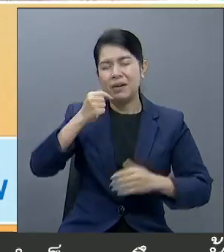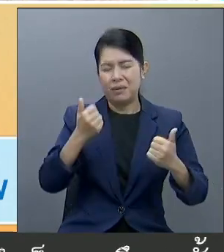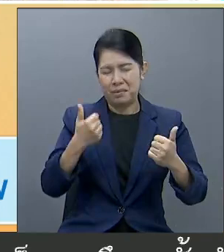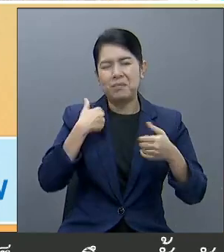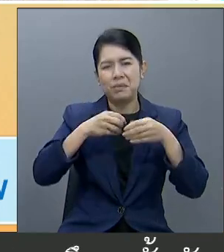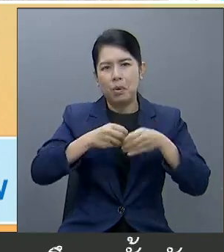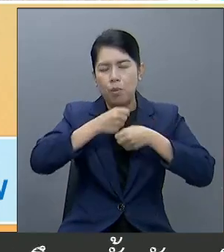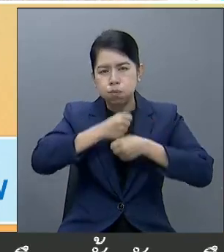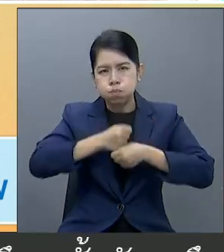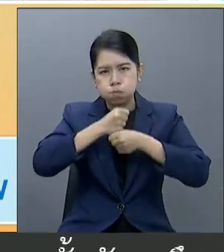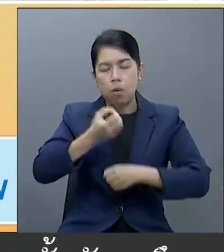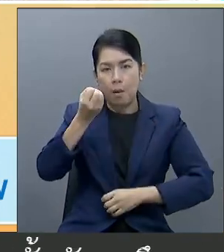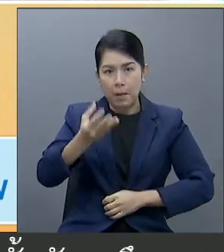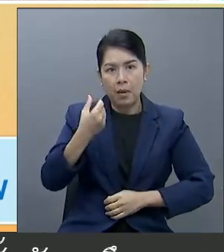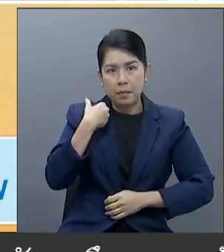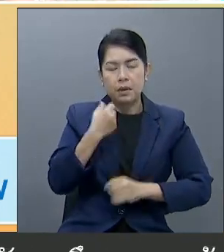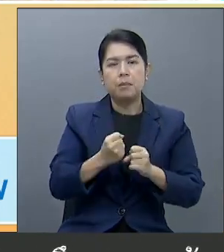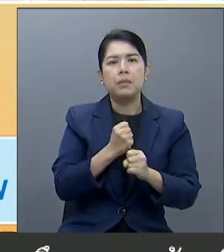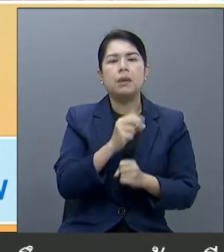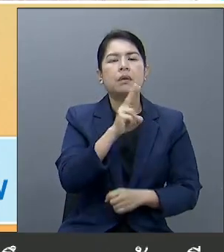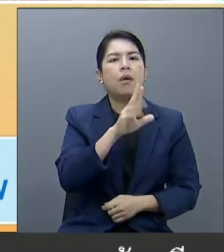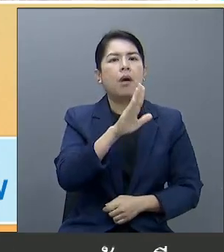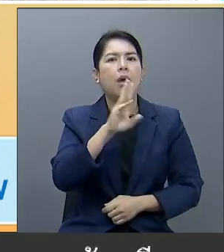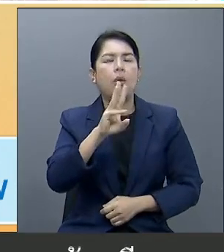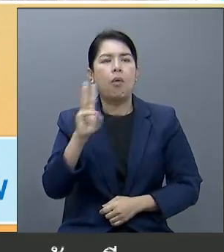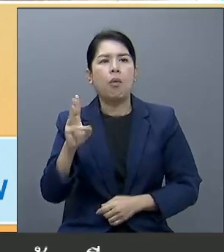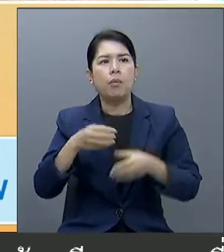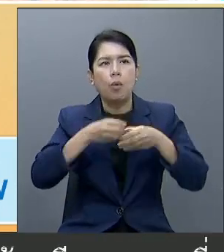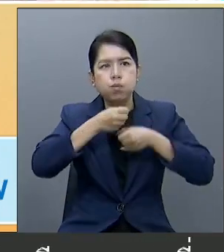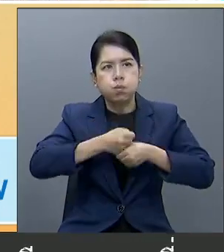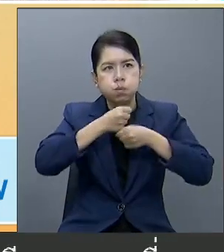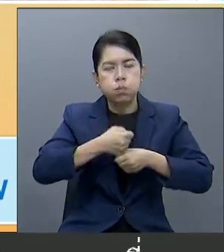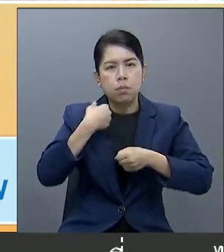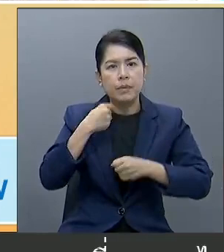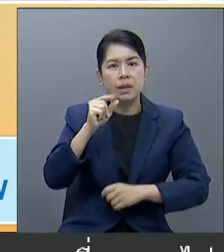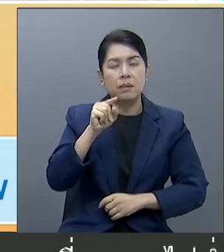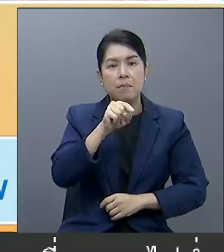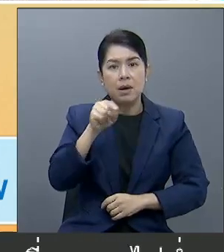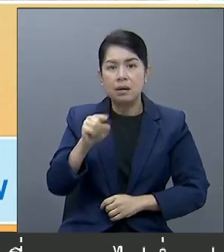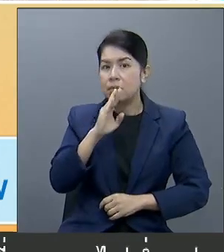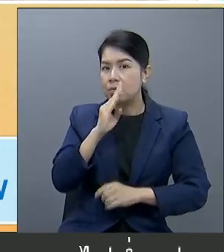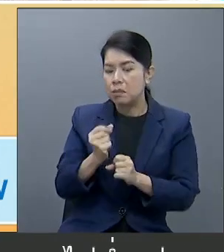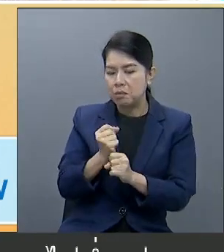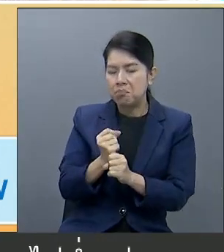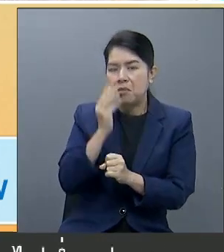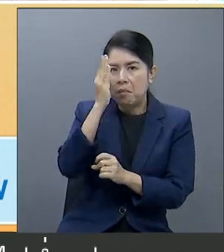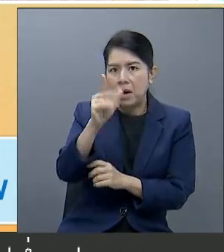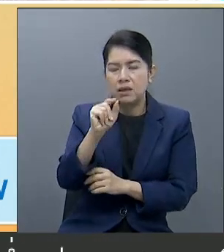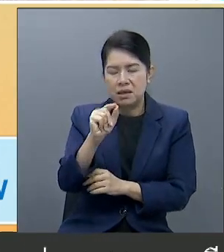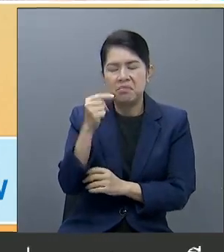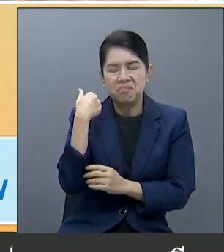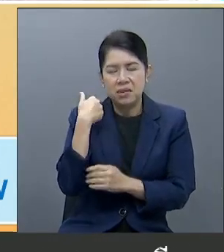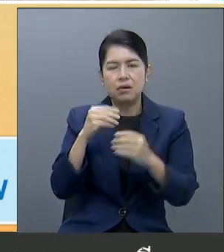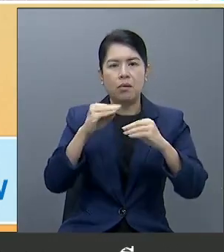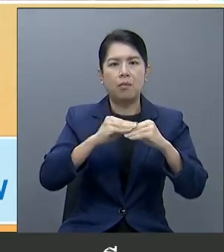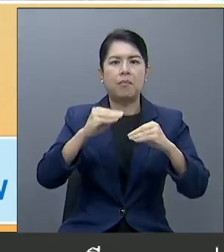ปี2566เนี่ยเราเป็นสังคมสูงวัยสมบูรณ์และมีผู้สูงอายุ 20% อีก10ปีข้างหน้าเนี่ยจะเกือบ27-28% นะคะเพ